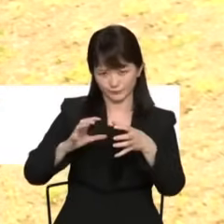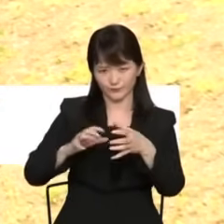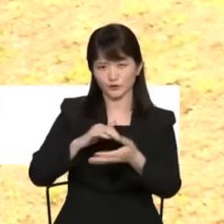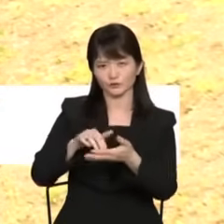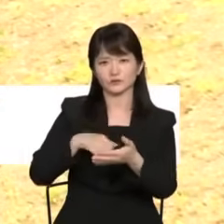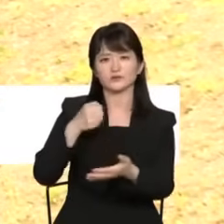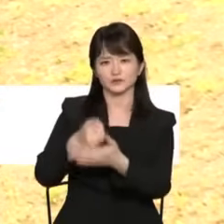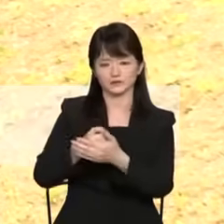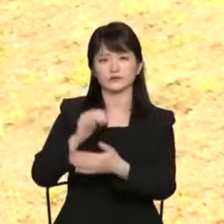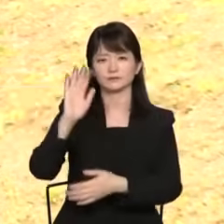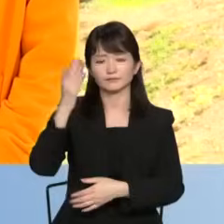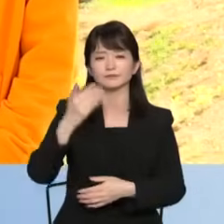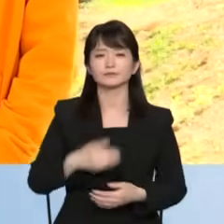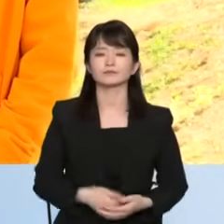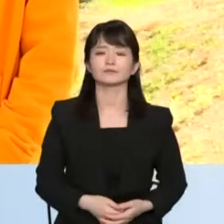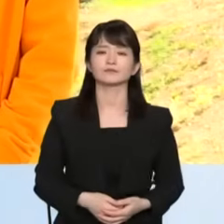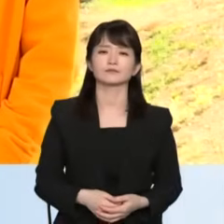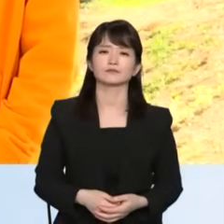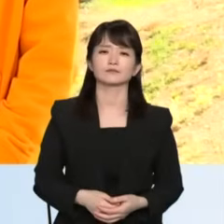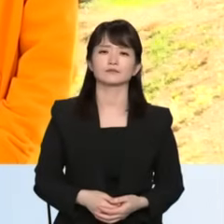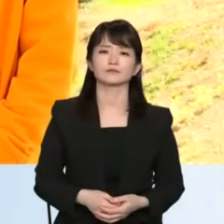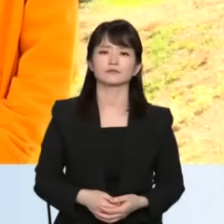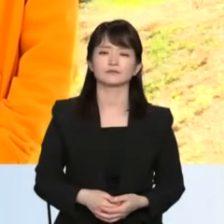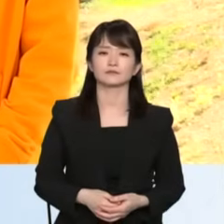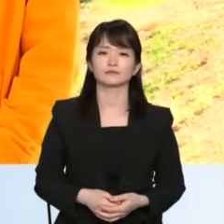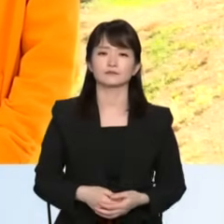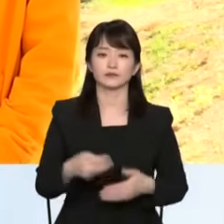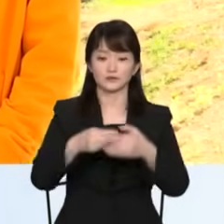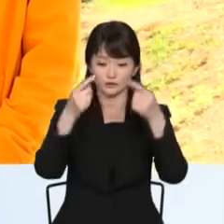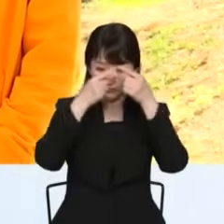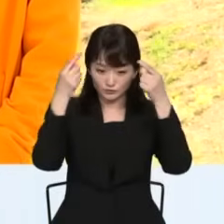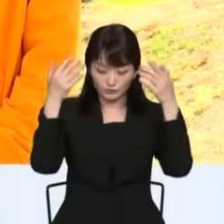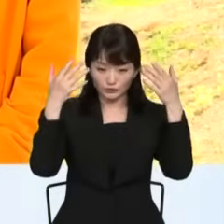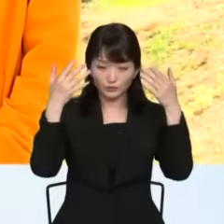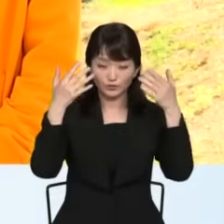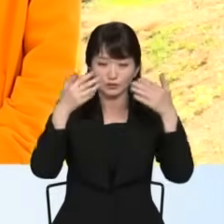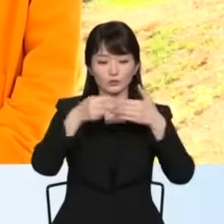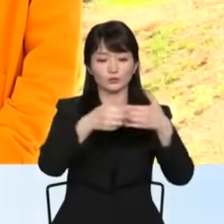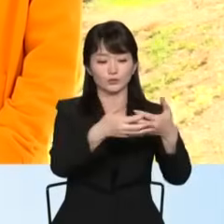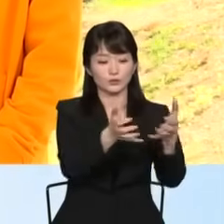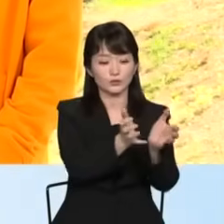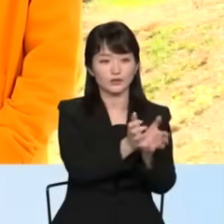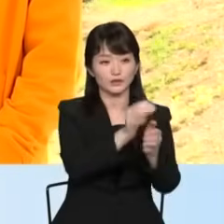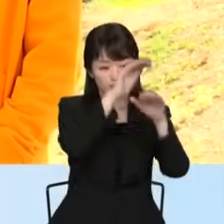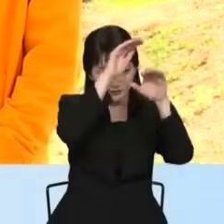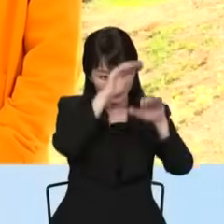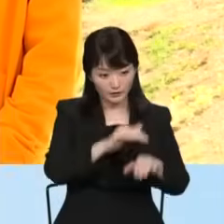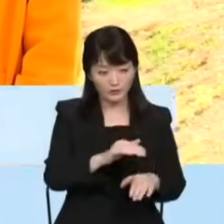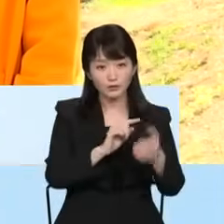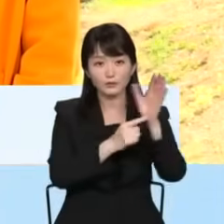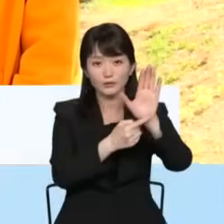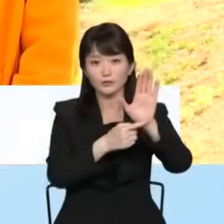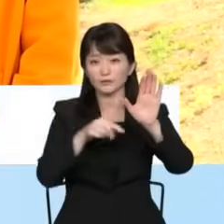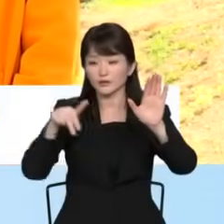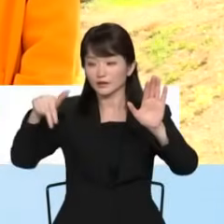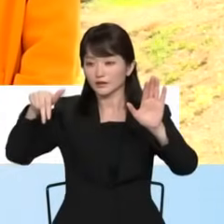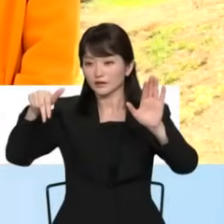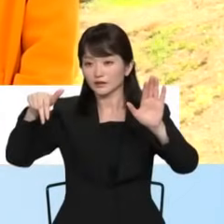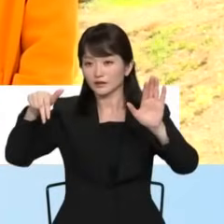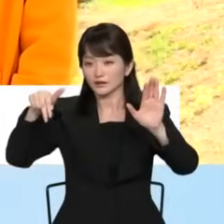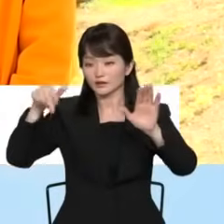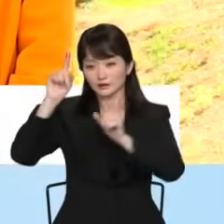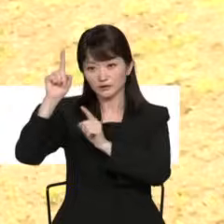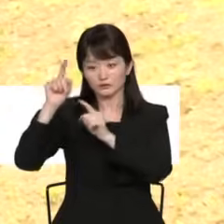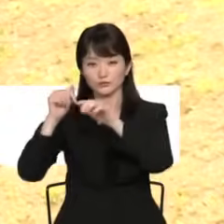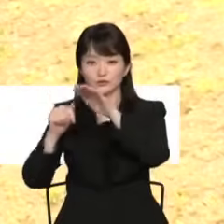된다고 생각합니다. 네, 그러니까 말씀하신 그 주장이 지금 의료계에서 이야기하고 있는 내용과 좀 상통해 보이는데 그럼 의료계 입장과 같다고 저희가